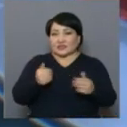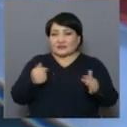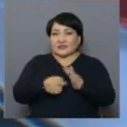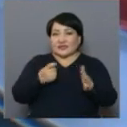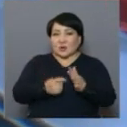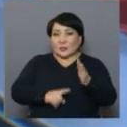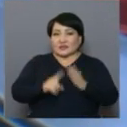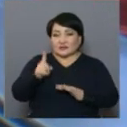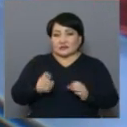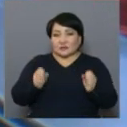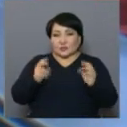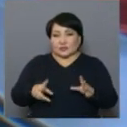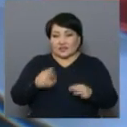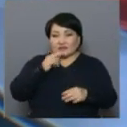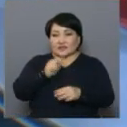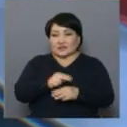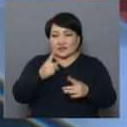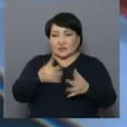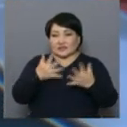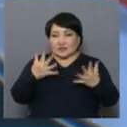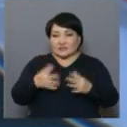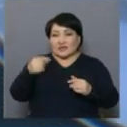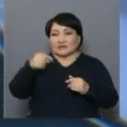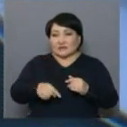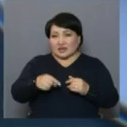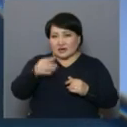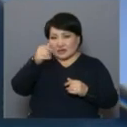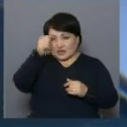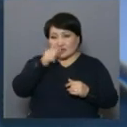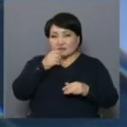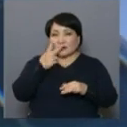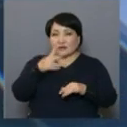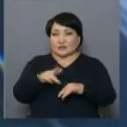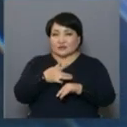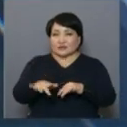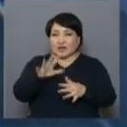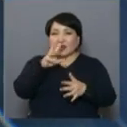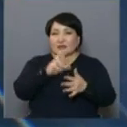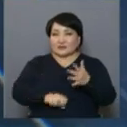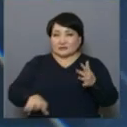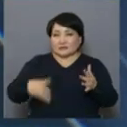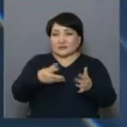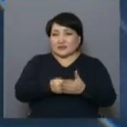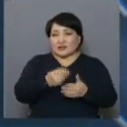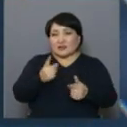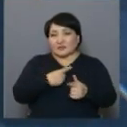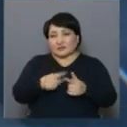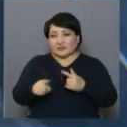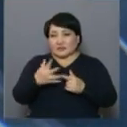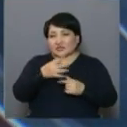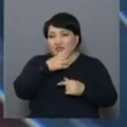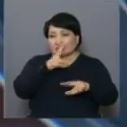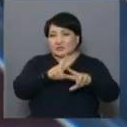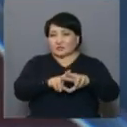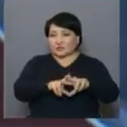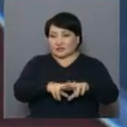Күдіктінің кінәсі дәлелденсе, ол 5000 айлық есептік көрсеткіш көлемінде айыппұл арқалауы немесе 5 жылға дейін бас бостандығынан айырылуы